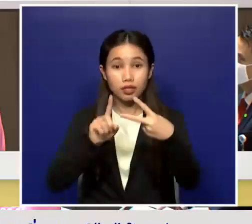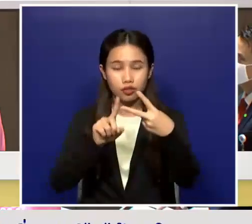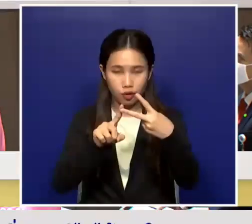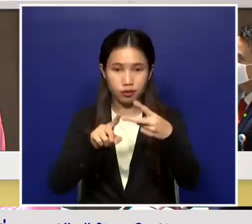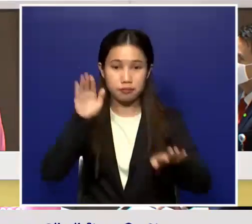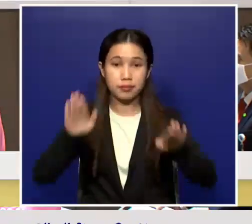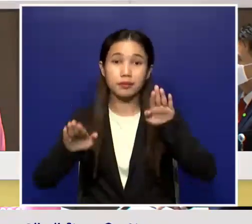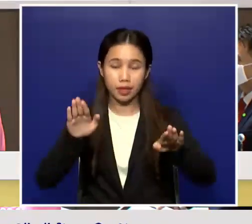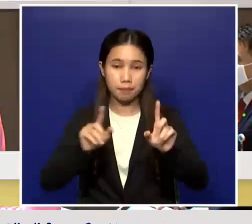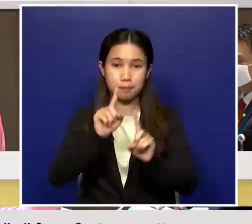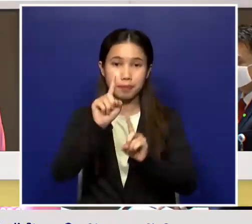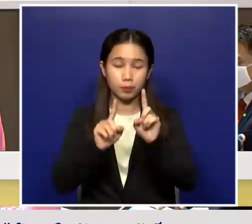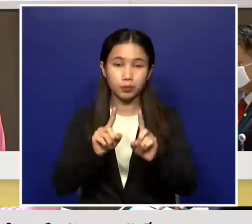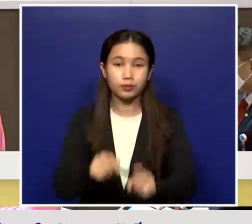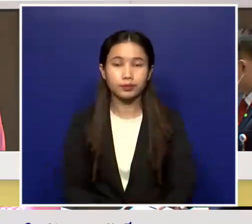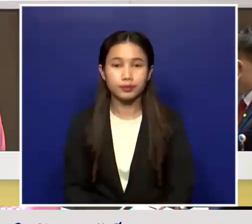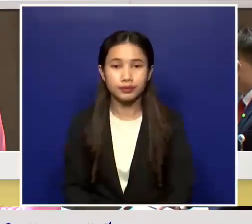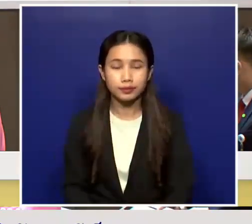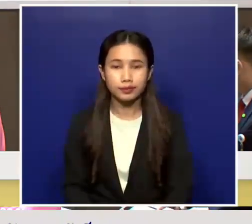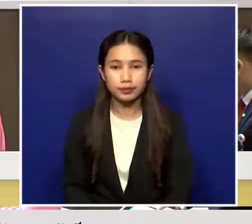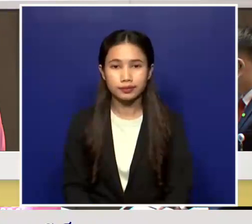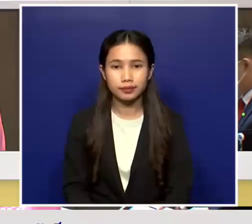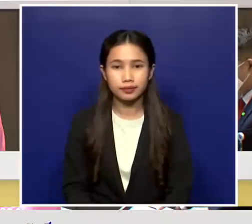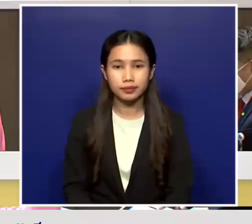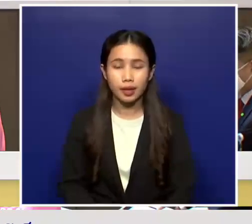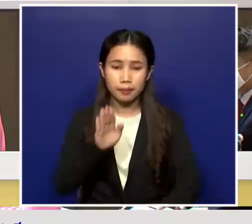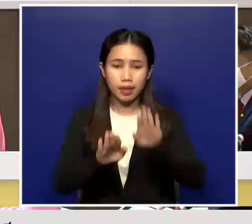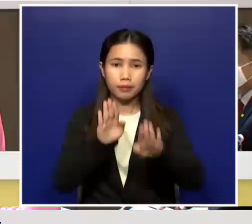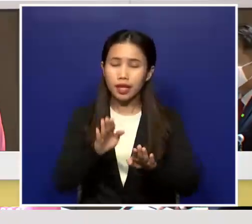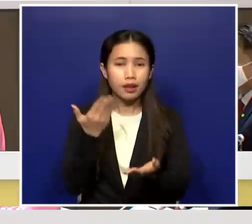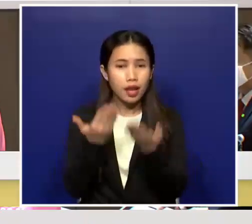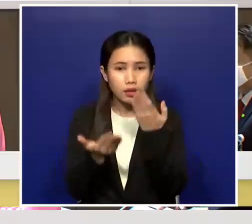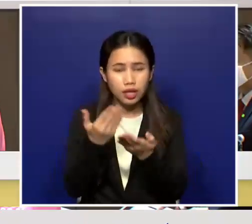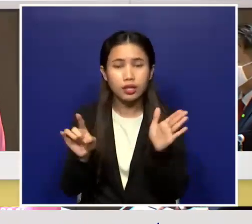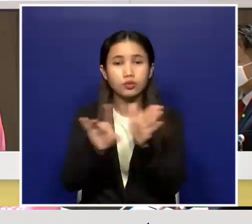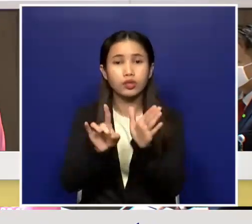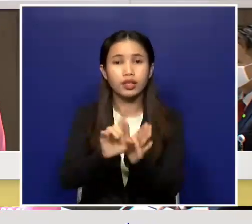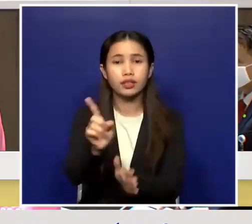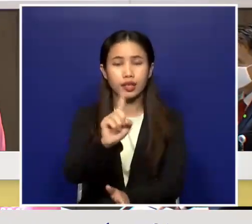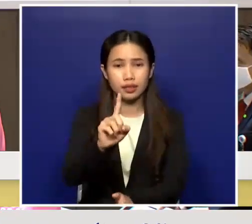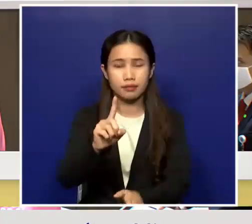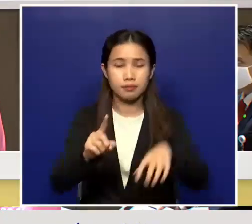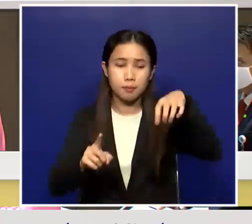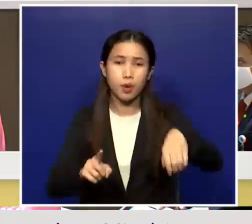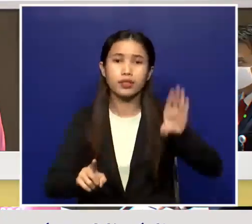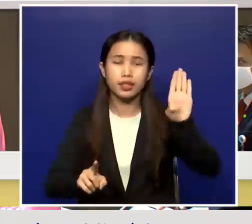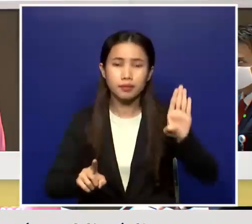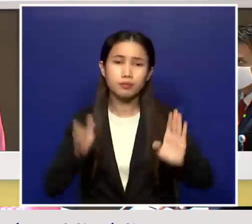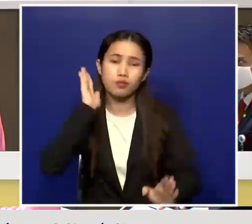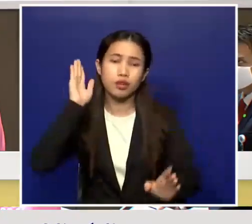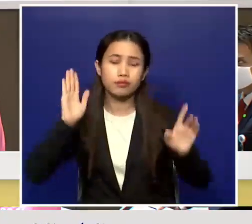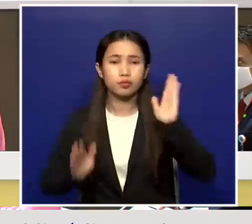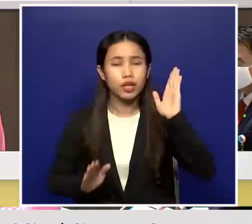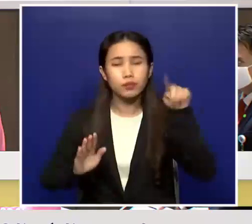การหัวประมูลเทียบยังไงก็แล้วแต่กี่ครั้งกี่คนก็แล้วแต่สุดท้ายไอ้บริษัทผัวเมียนี้ก็เข้